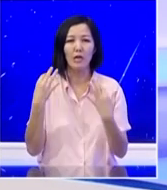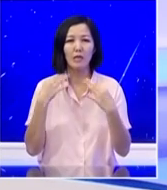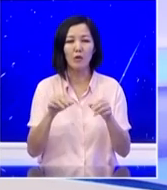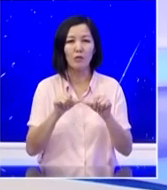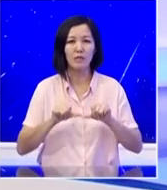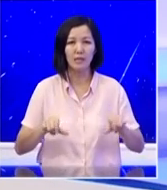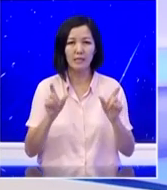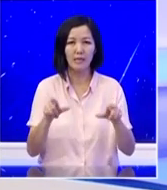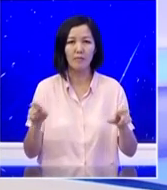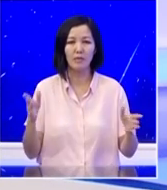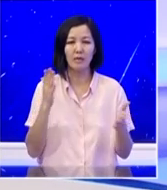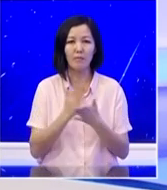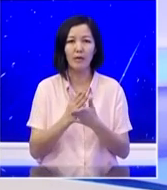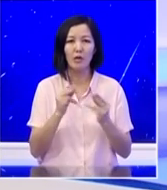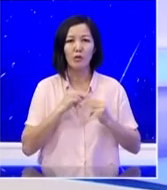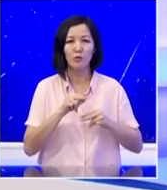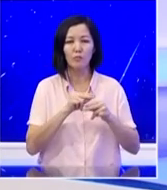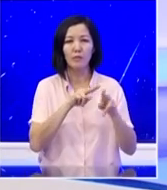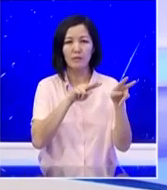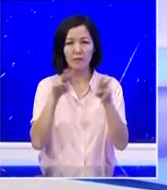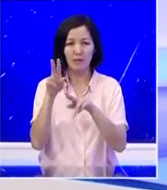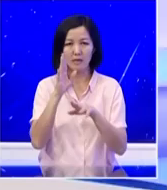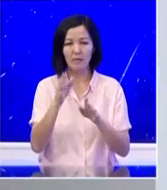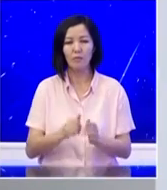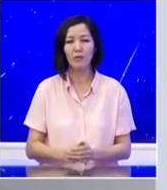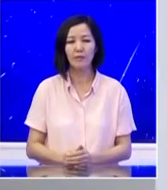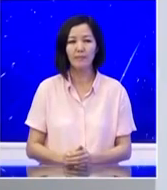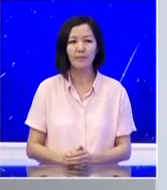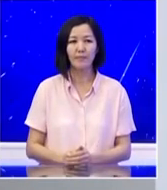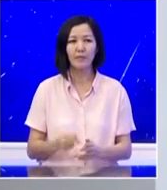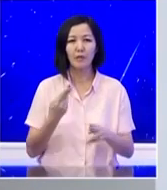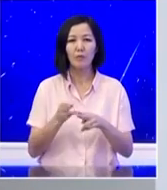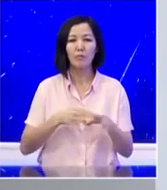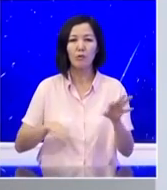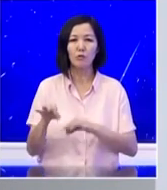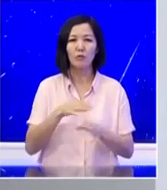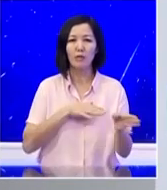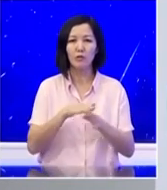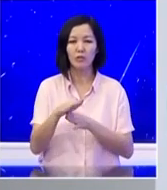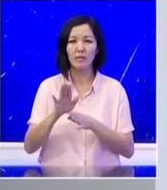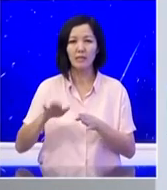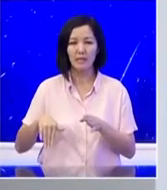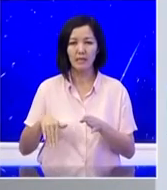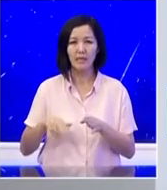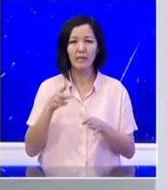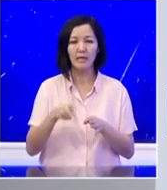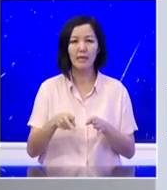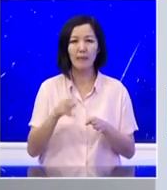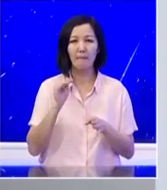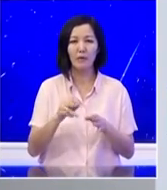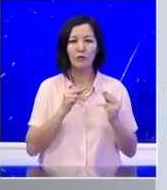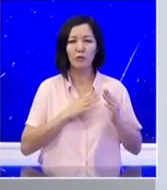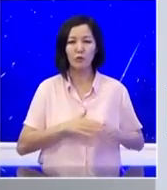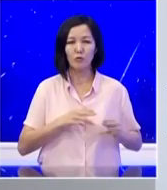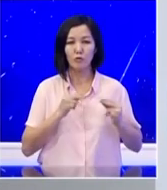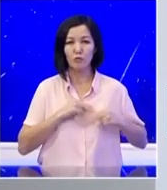тәуелсіз сарапшылар бар. Олар жұмыс барысын қадағалайды. Бұл жобалар іске асқаннан кейінгі уақытта 2000 тұрақты жұмыс